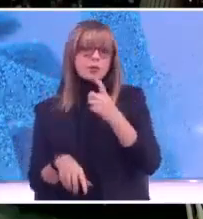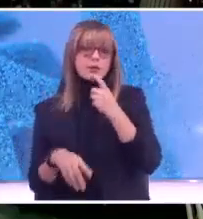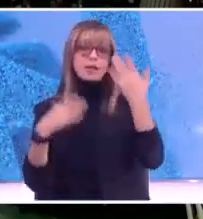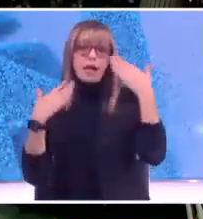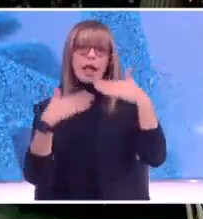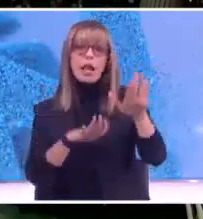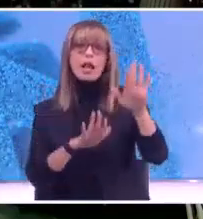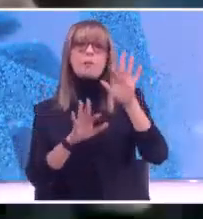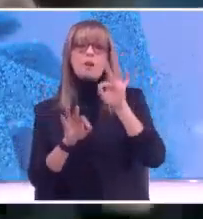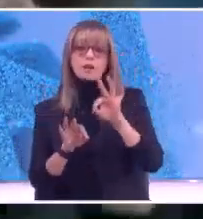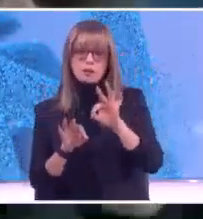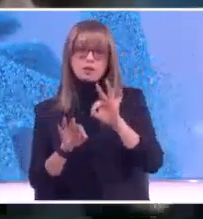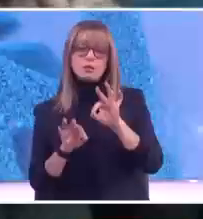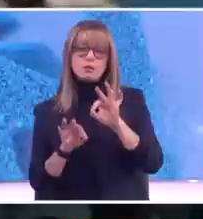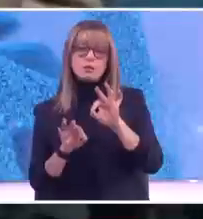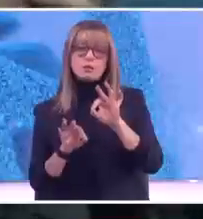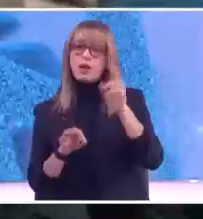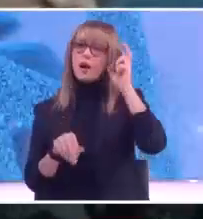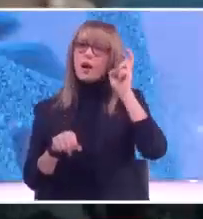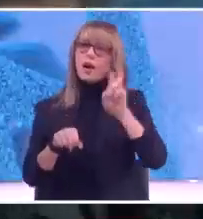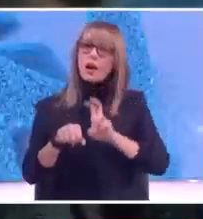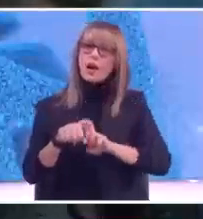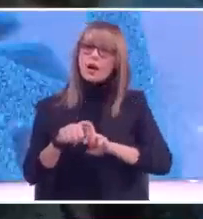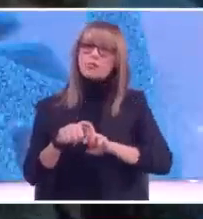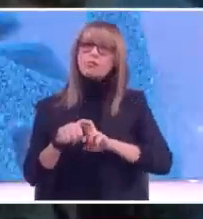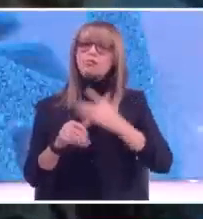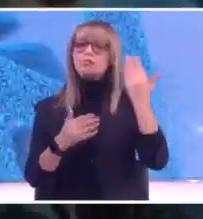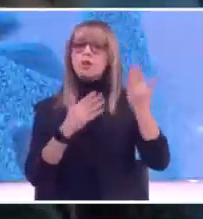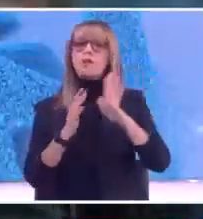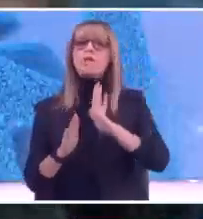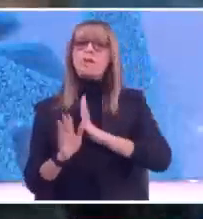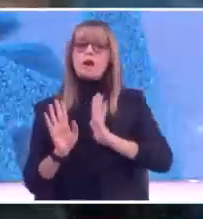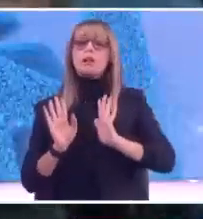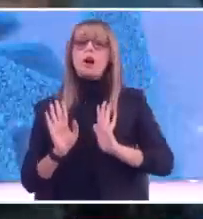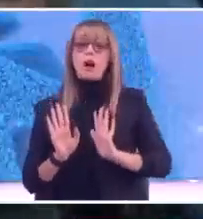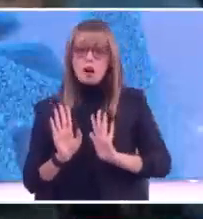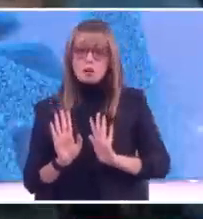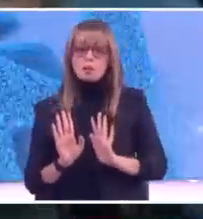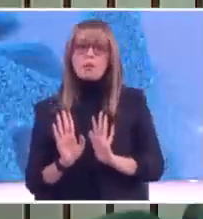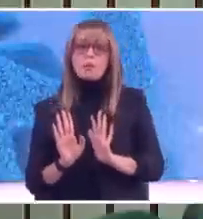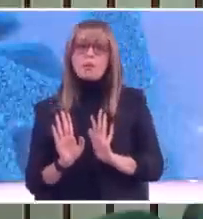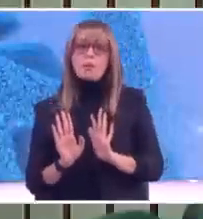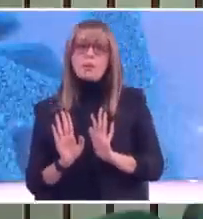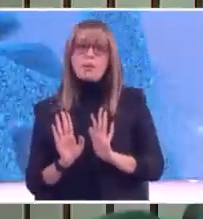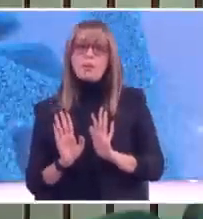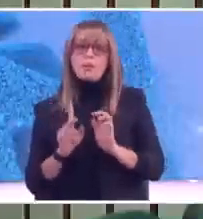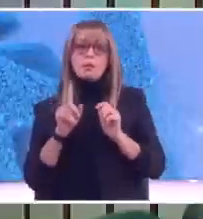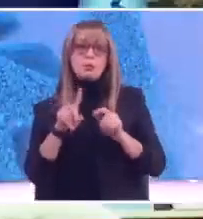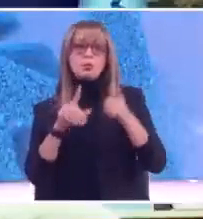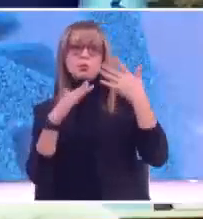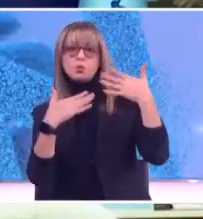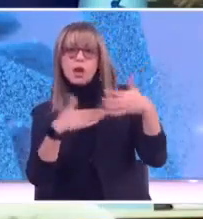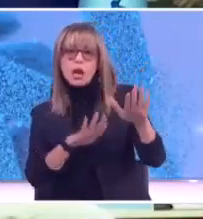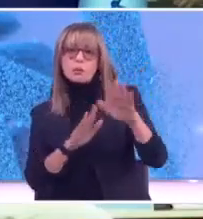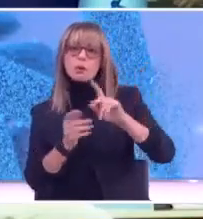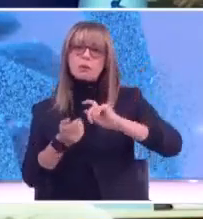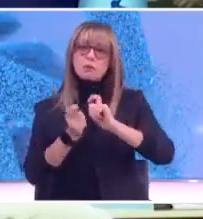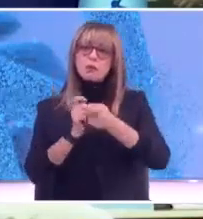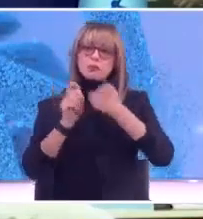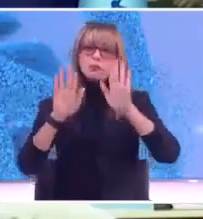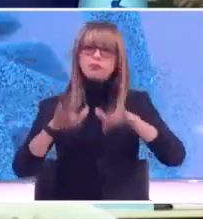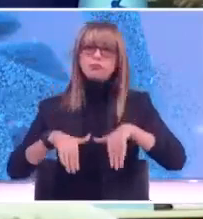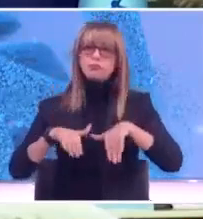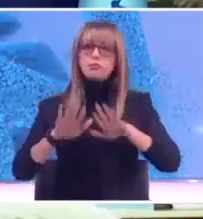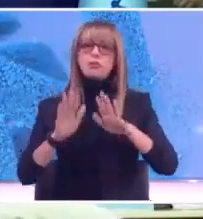eylemler yani anma törenleri çağrıları vardı, ancak bu anma törenleri bir gösteriye, bir eyleme de dönüşme ihtimali